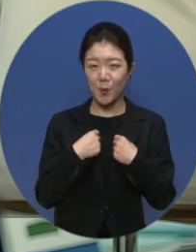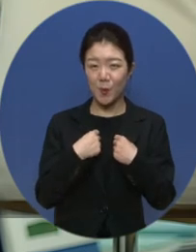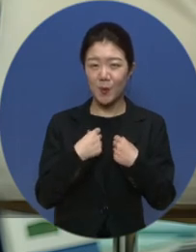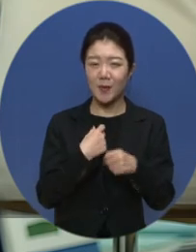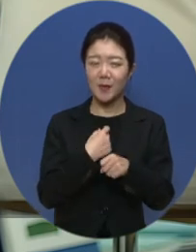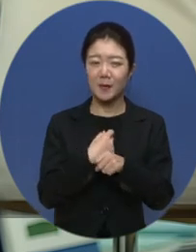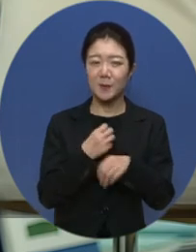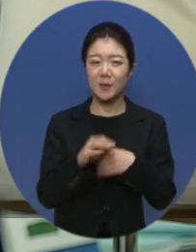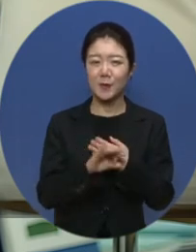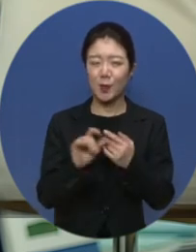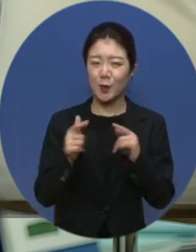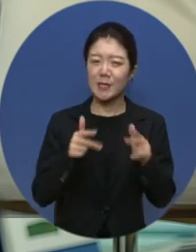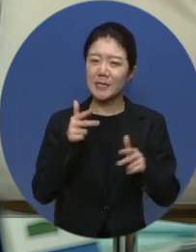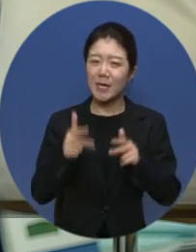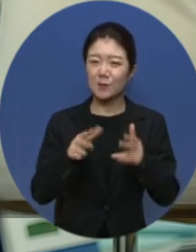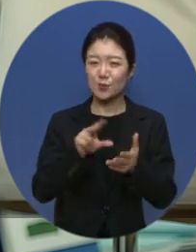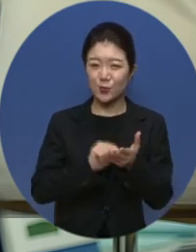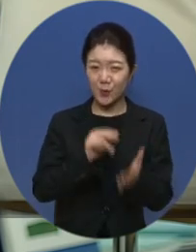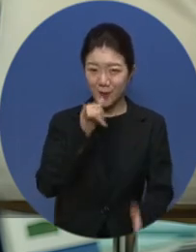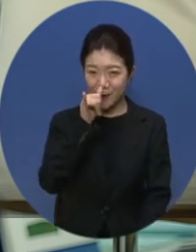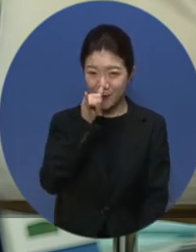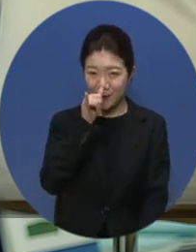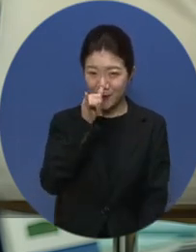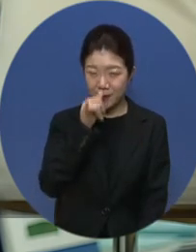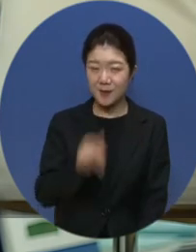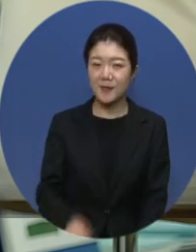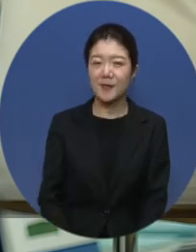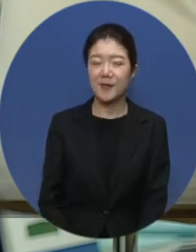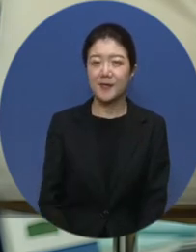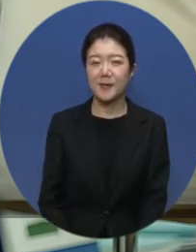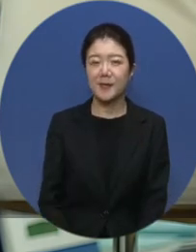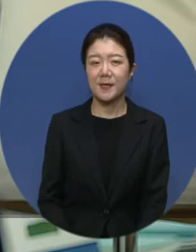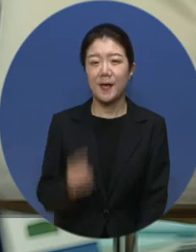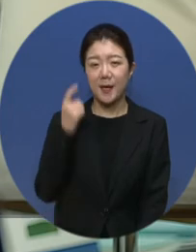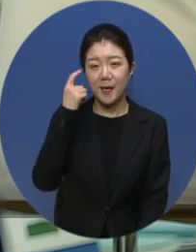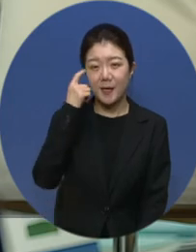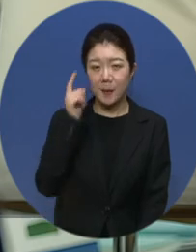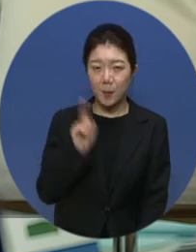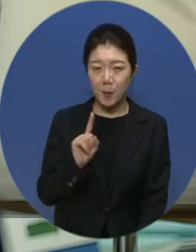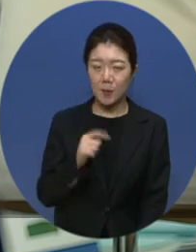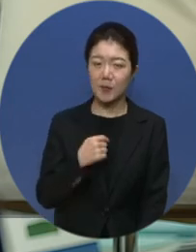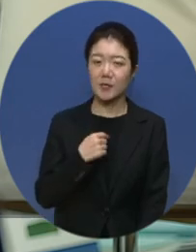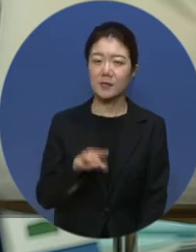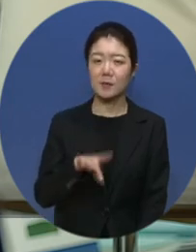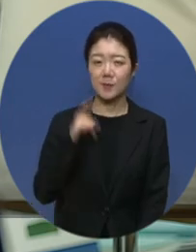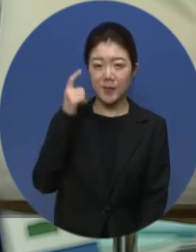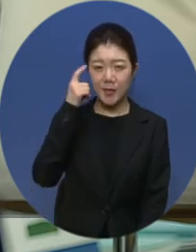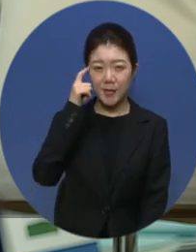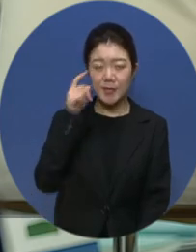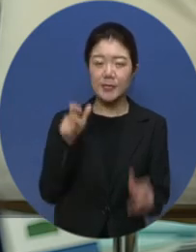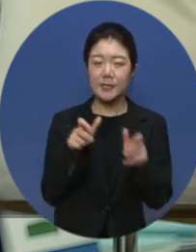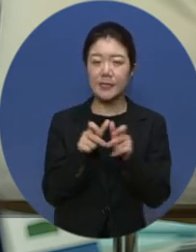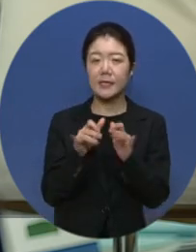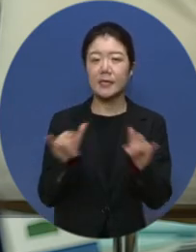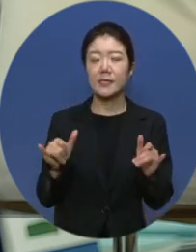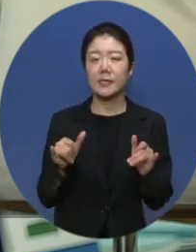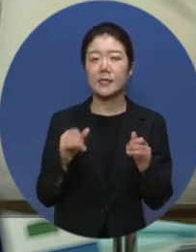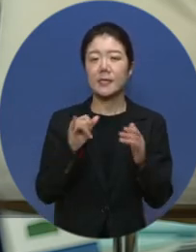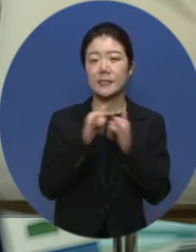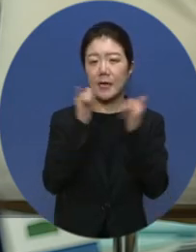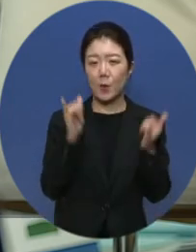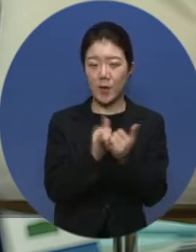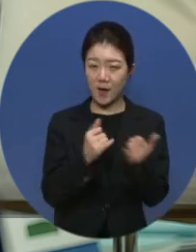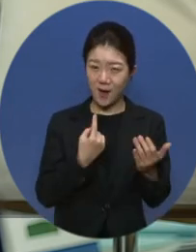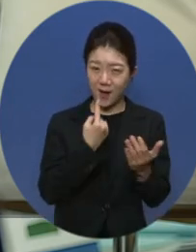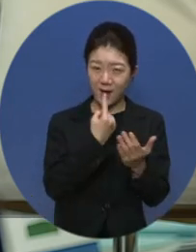하면은 여러 가지 사업성 문제도 있지만, 그러니까 저희가 생각했을 때 제가 처음에 생각했던 거는 장애인이 사회 속으로